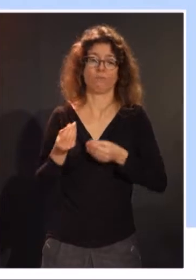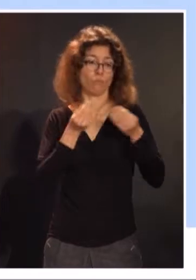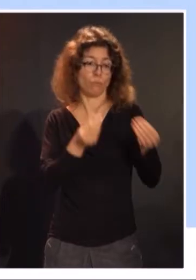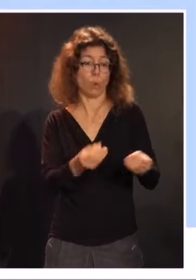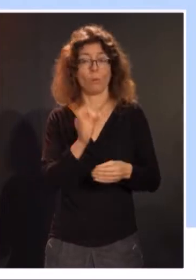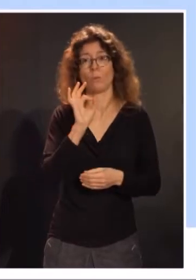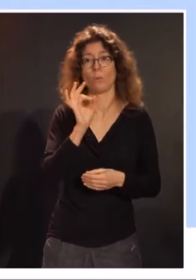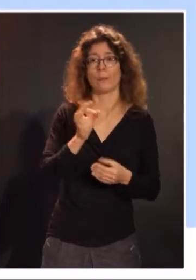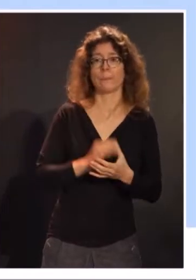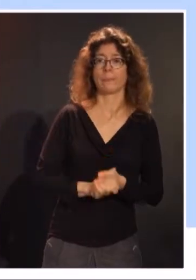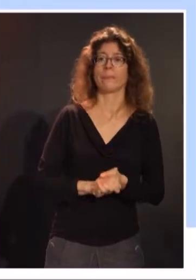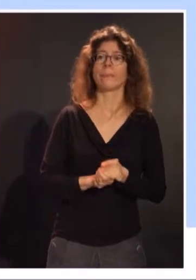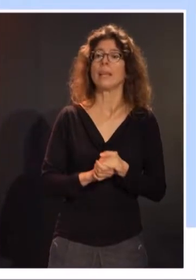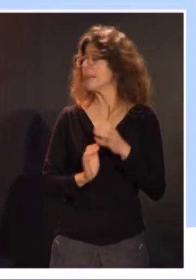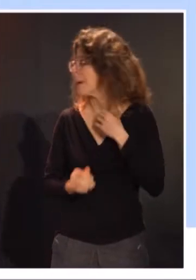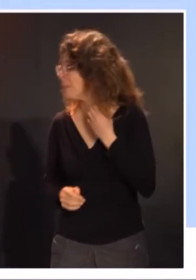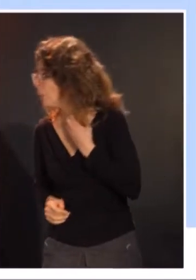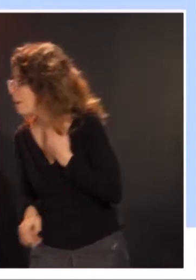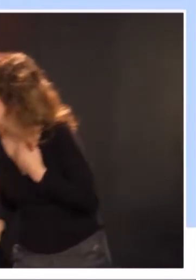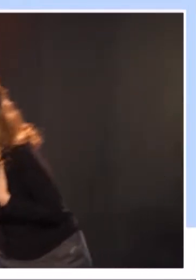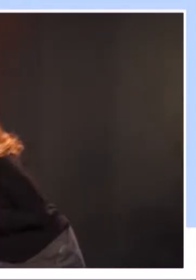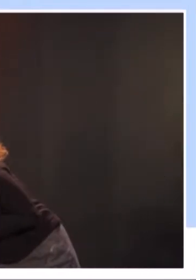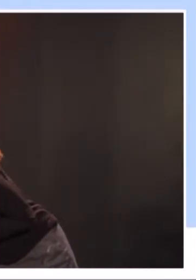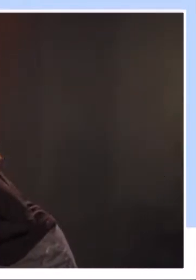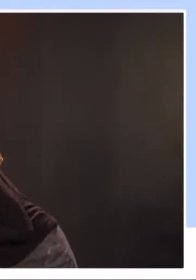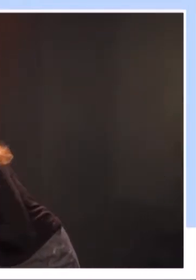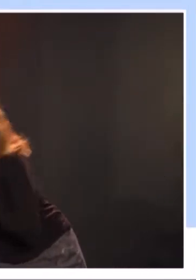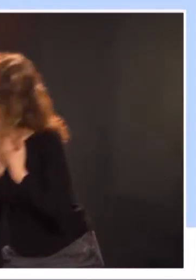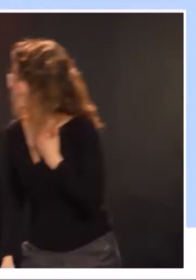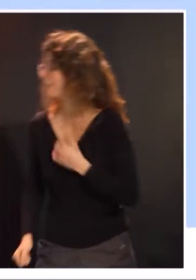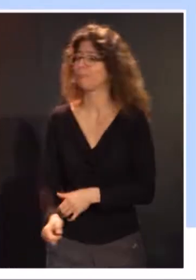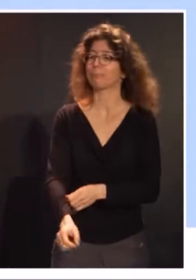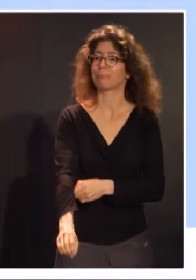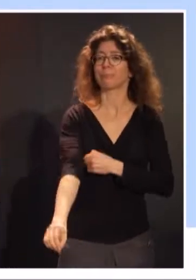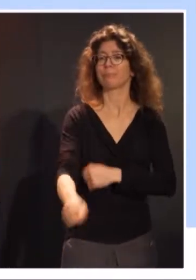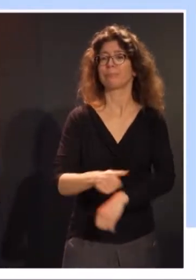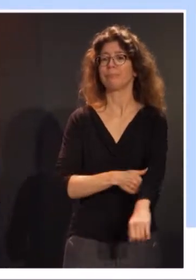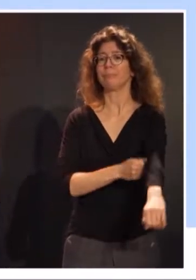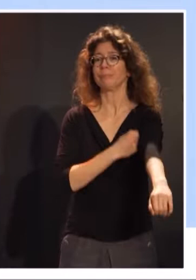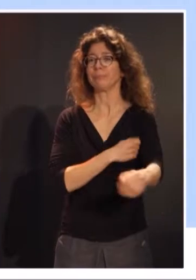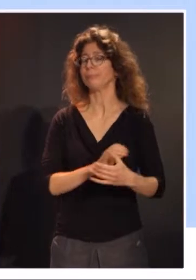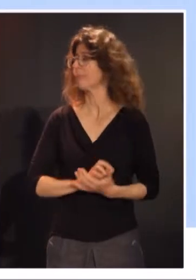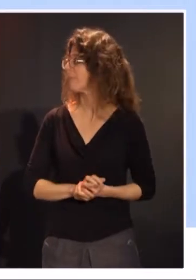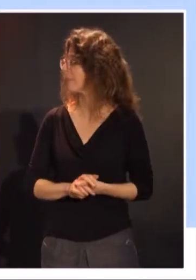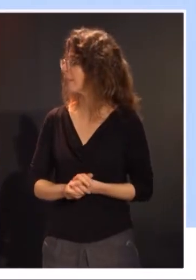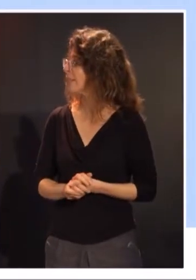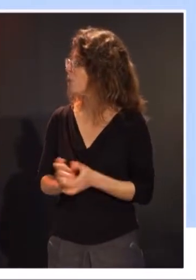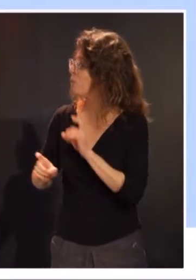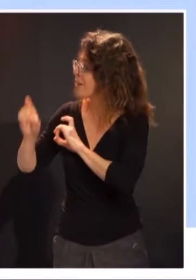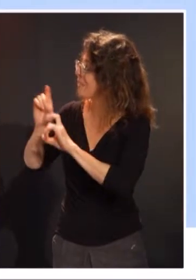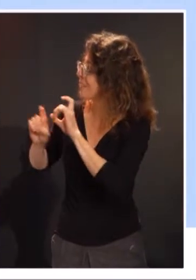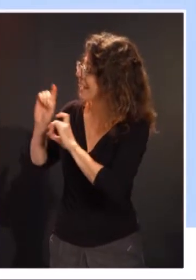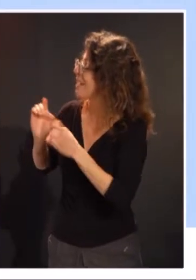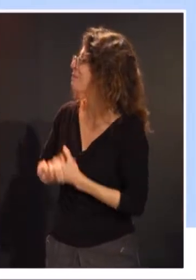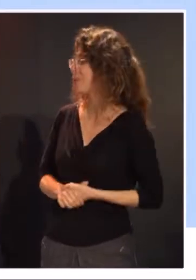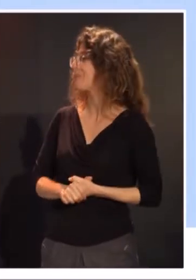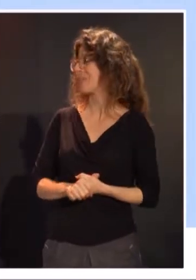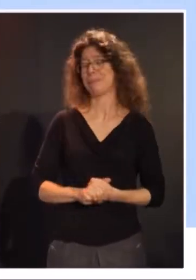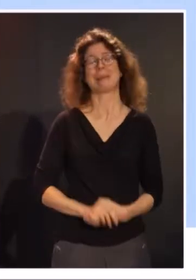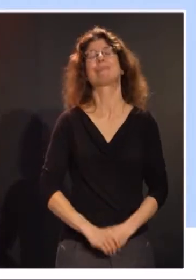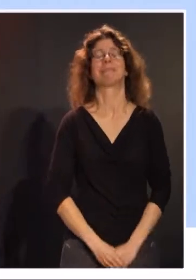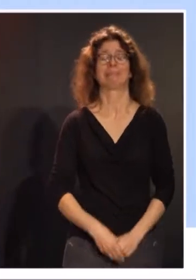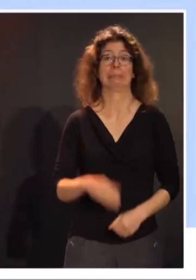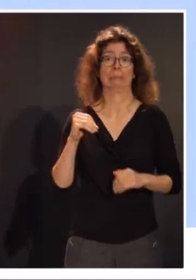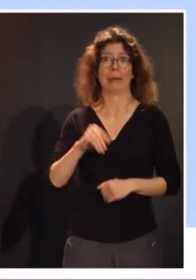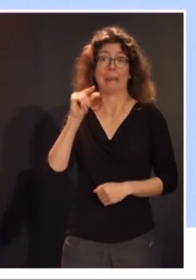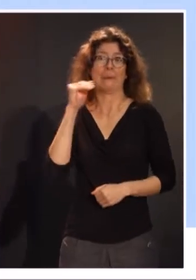maintien d'adaptation, c'est une nouvelle adaptation en lien avec l'utilisation de l'outil numérique. Ah pardon, je vais